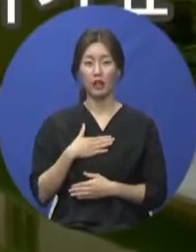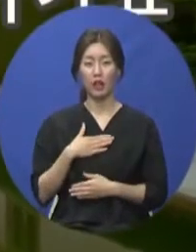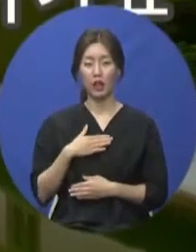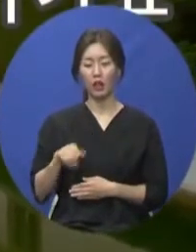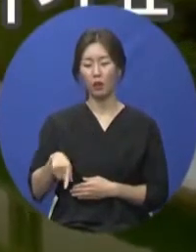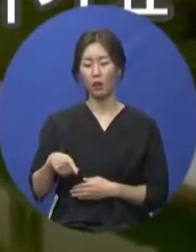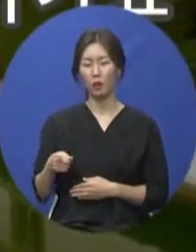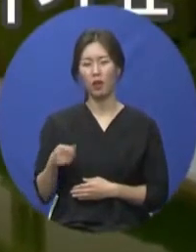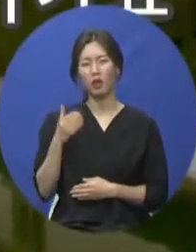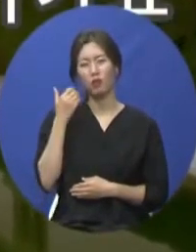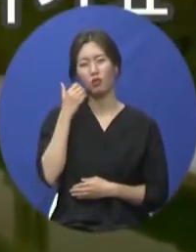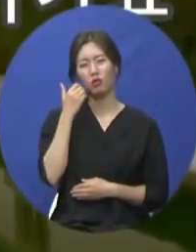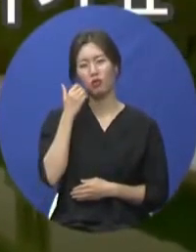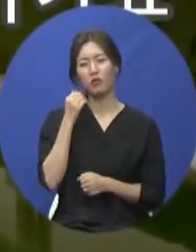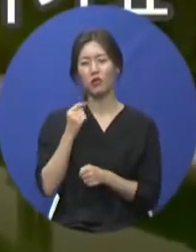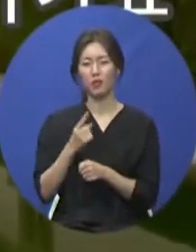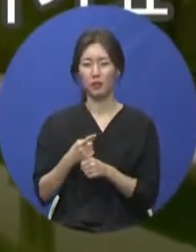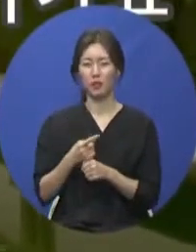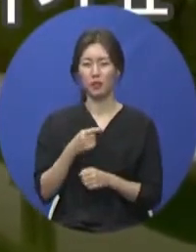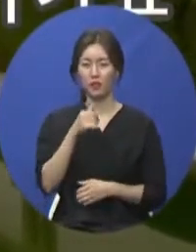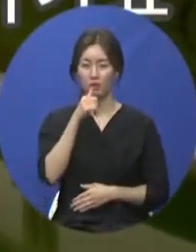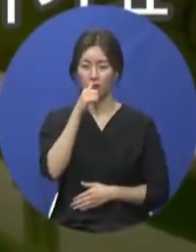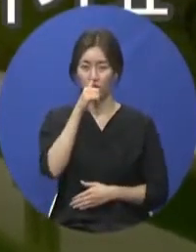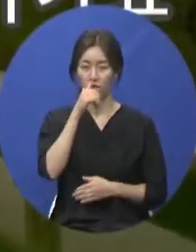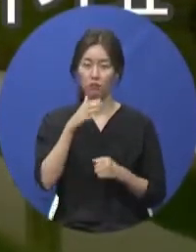내 곁에 누가 있기에